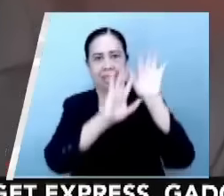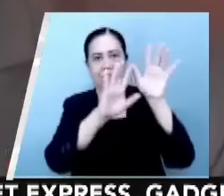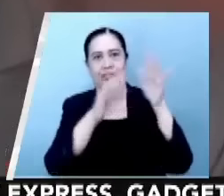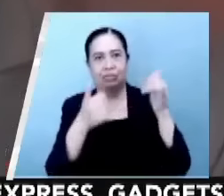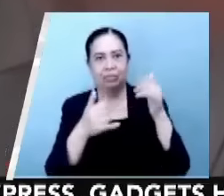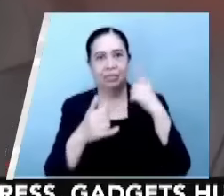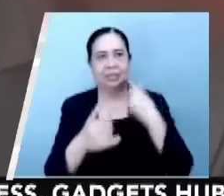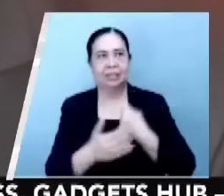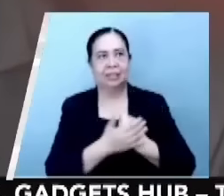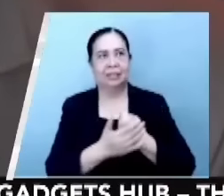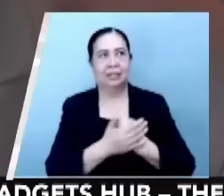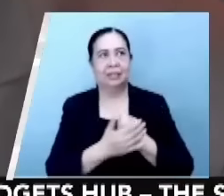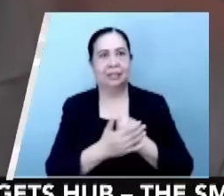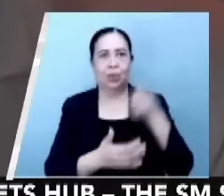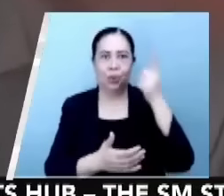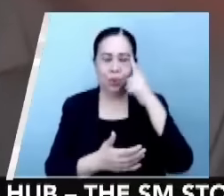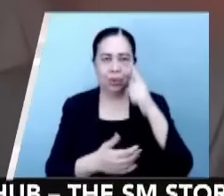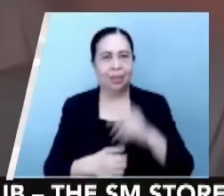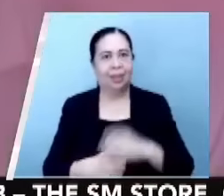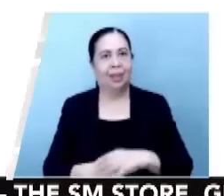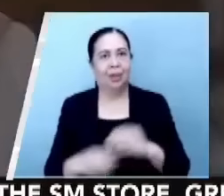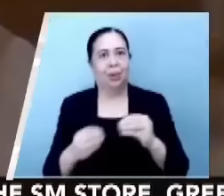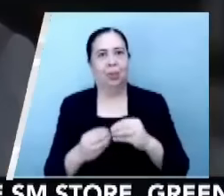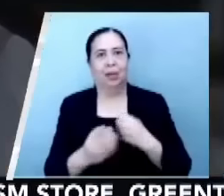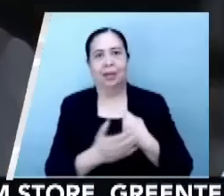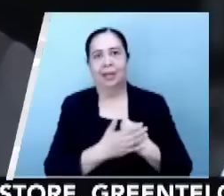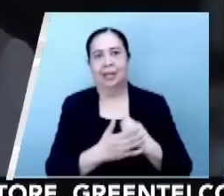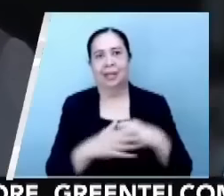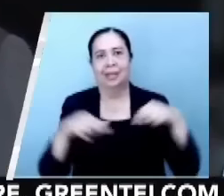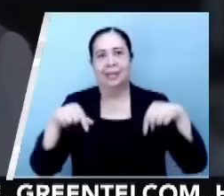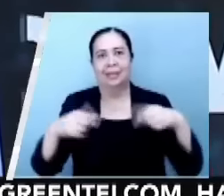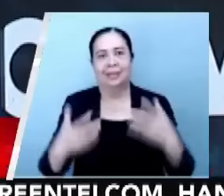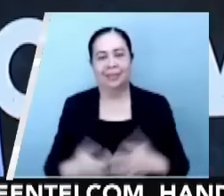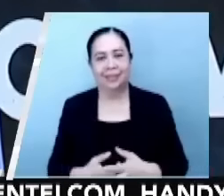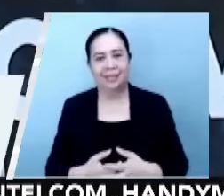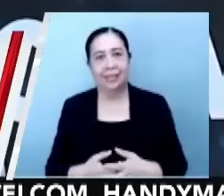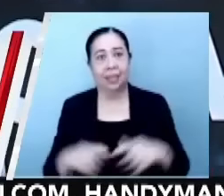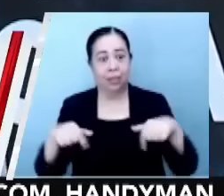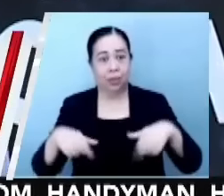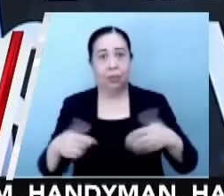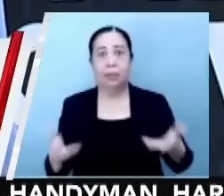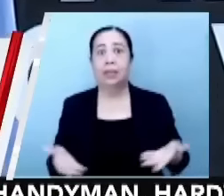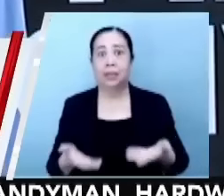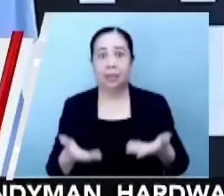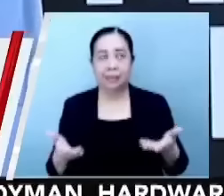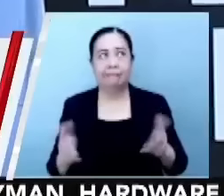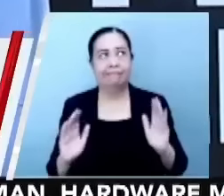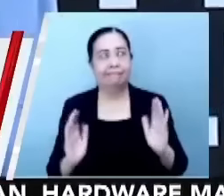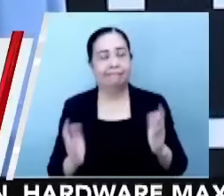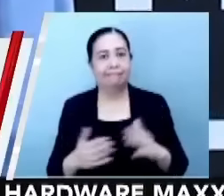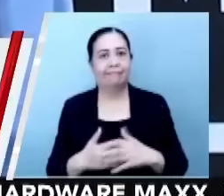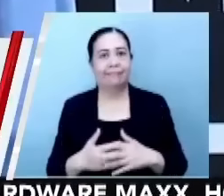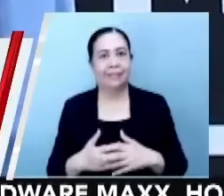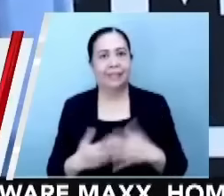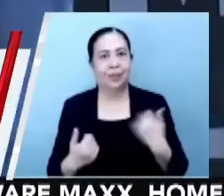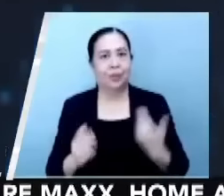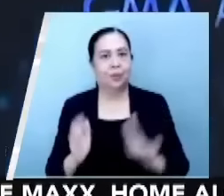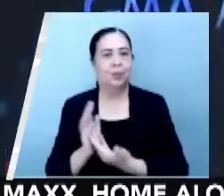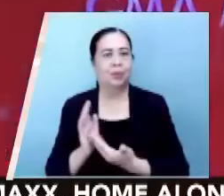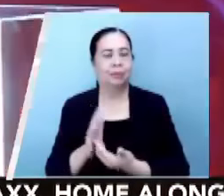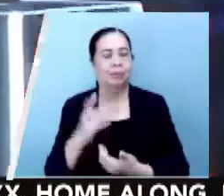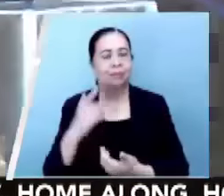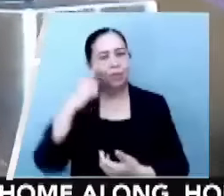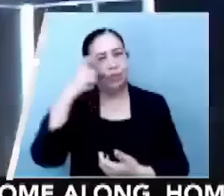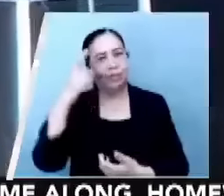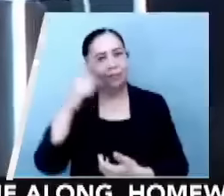sobra. Yung pala, mas kinabahan pa ako dito. To be here, parang it's a testament din na dreams really do come